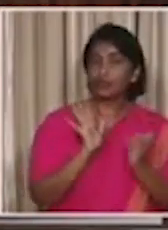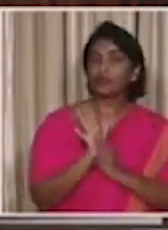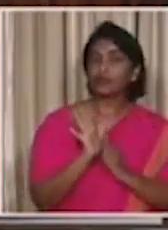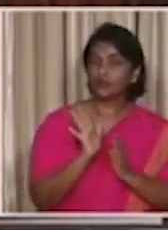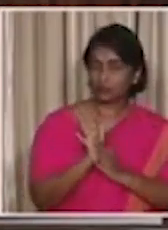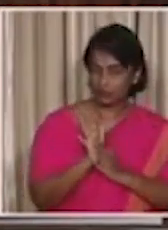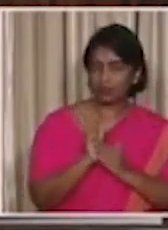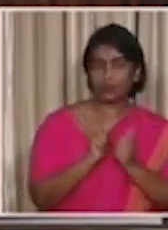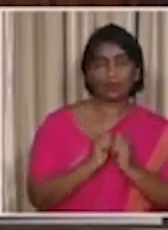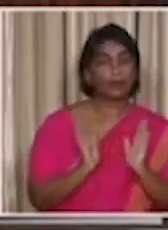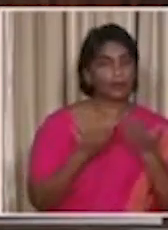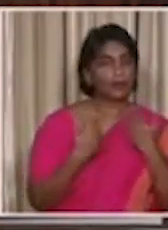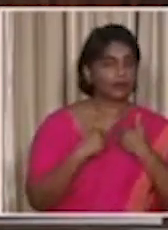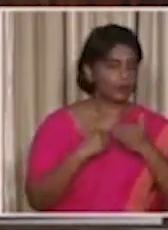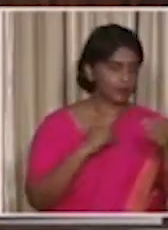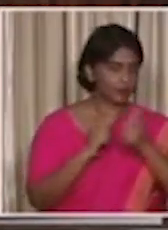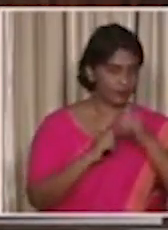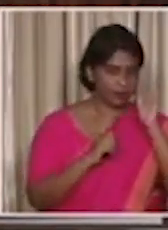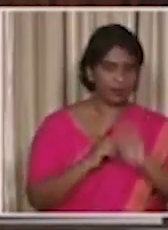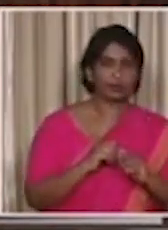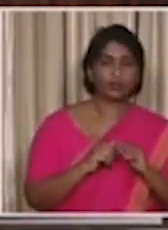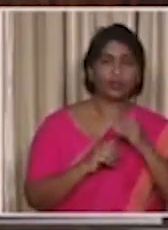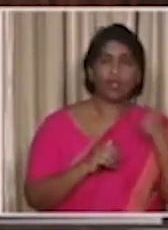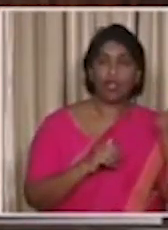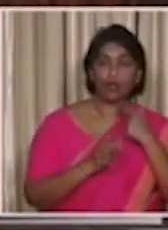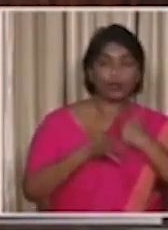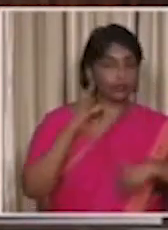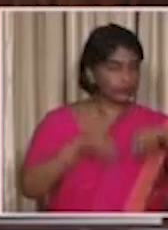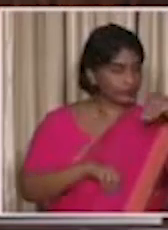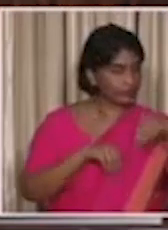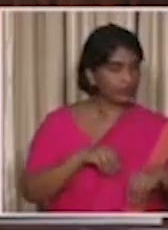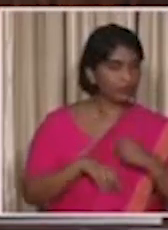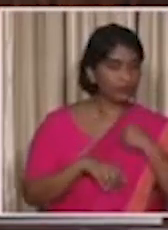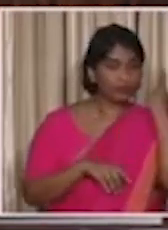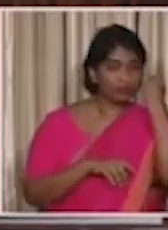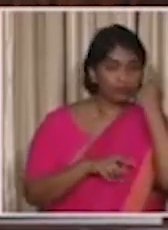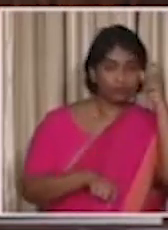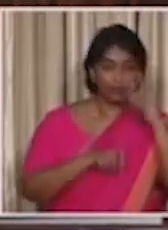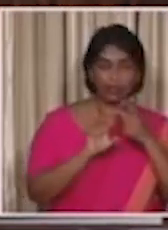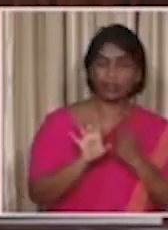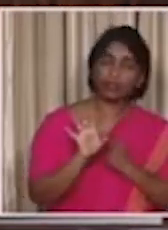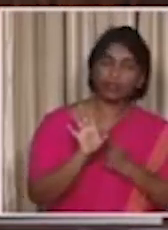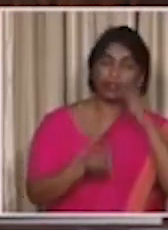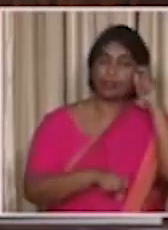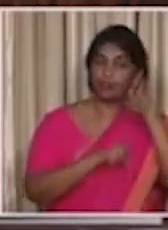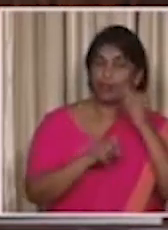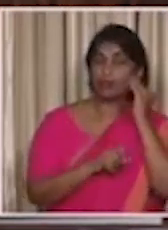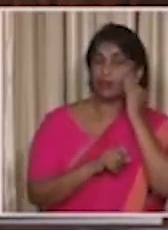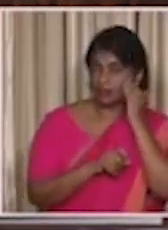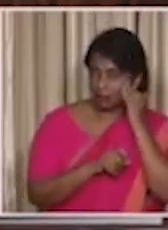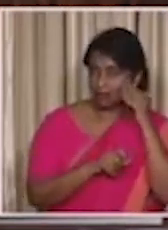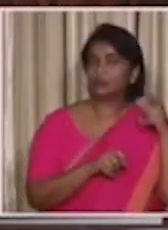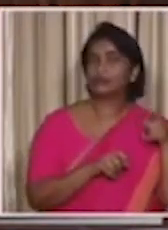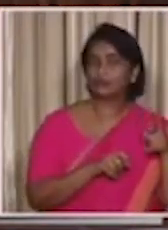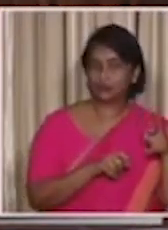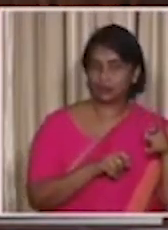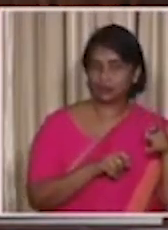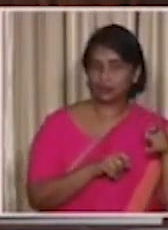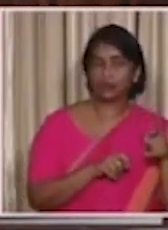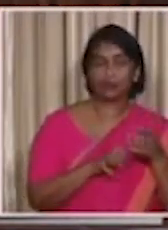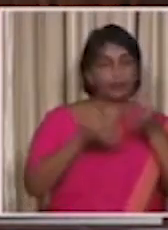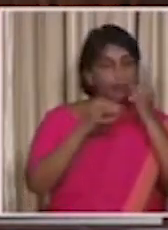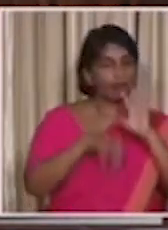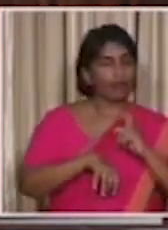සභාවක් පත්කිරීමට අප ක්‍රියා කරනවා. නම වැතිවන ක්‍රමය තුළ බුද්ධිමතුන්ට තරුණ පොරපුට සහ කාන්තාවන්ට